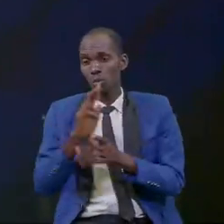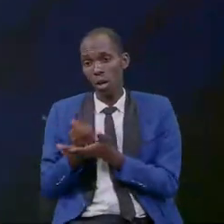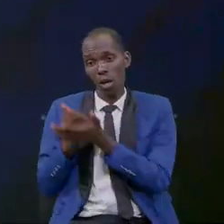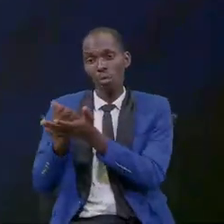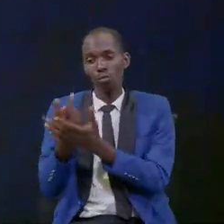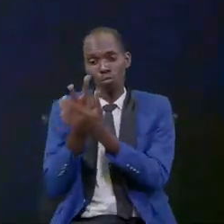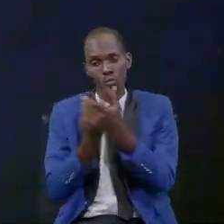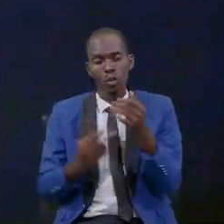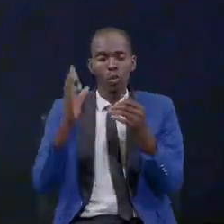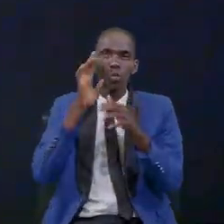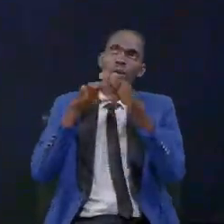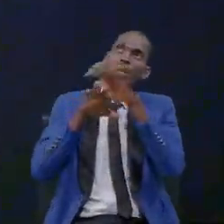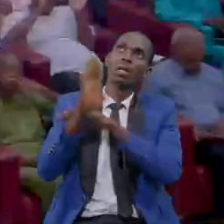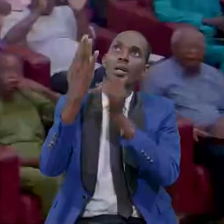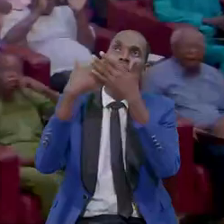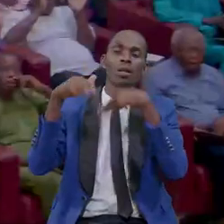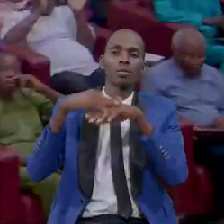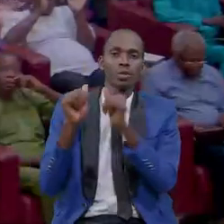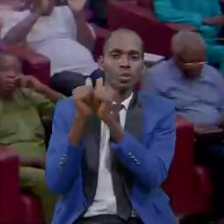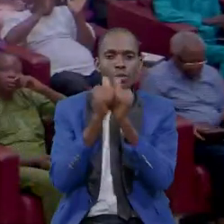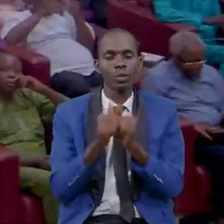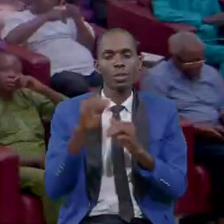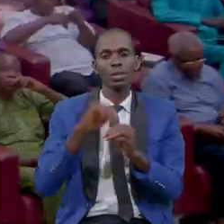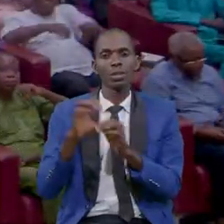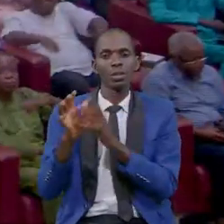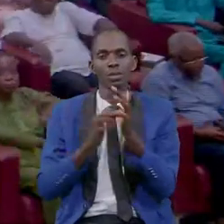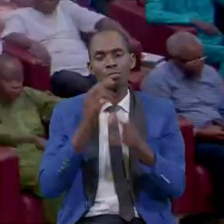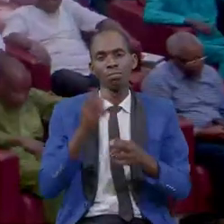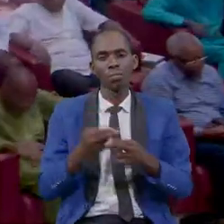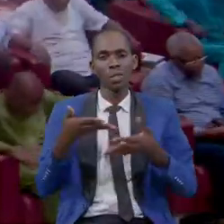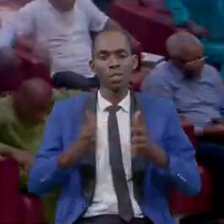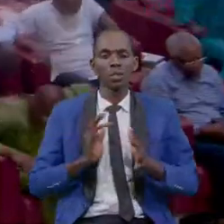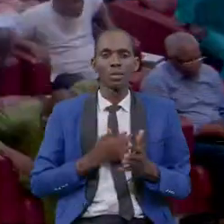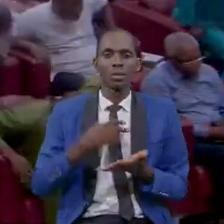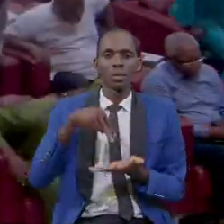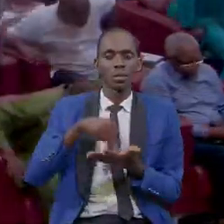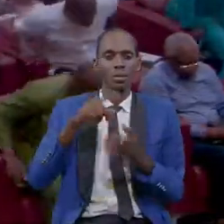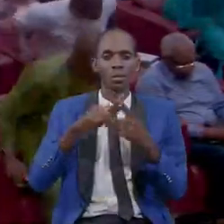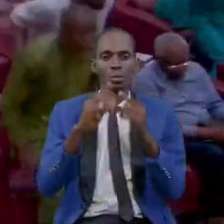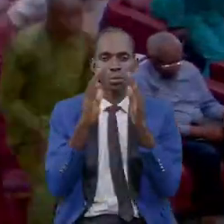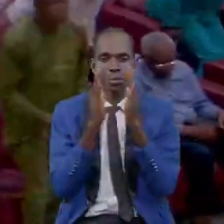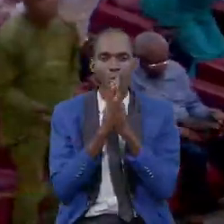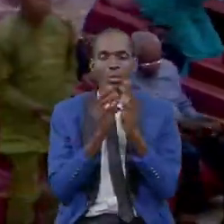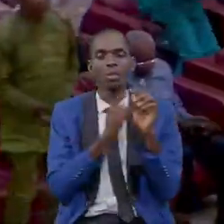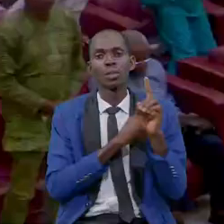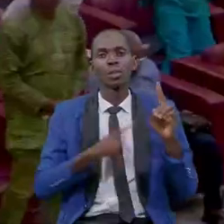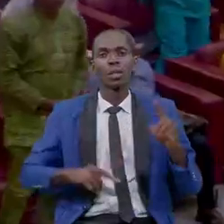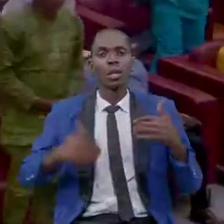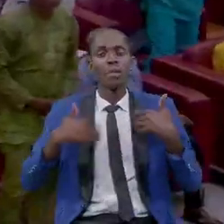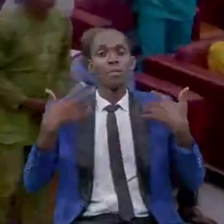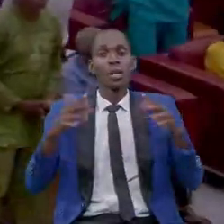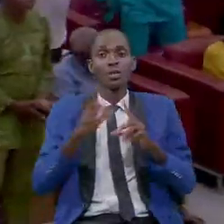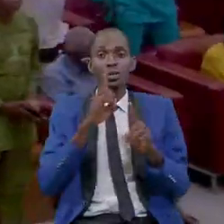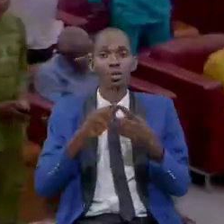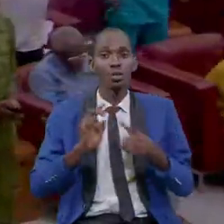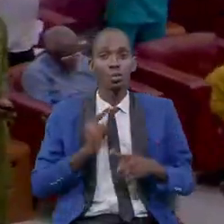et eux, vous irez au ciel ensemble au nom de Jésus-Christ. Levons-nous maintenant et parlons au Seigneur.